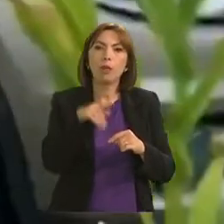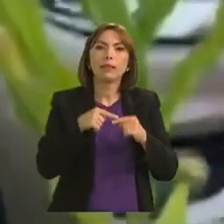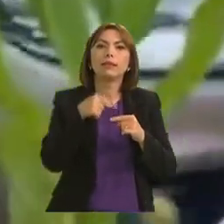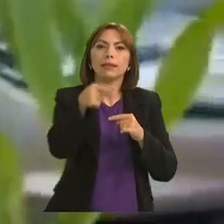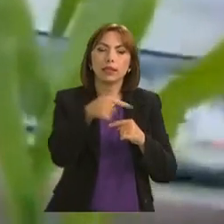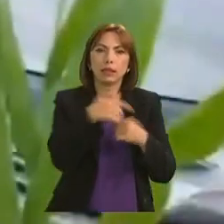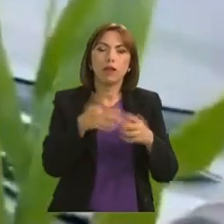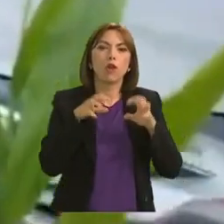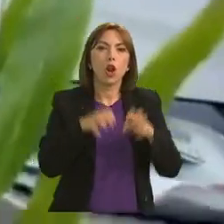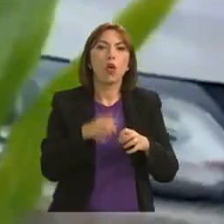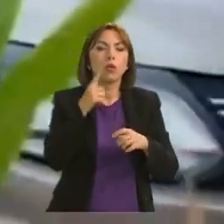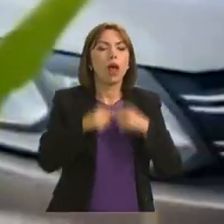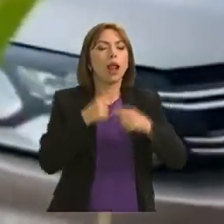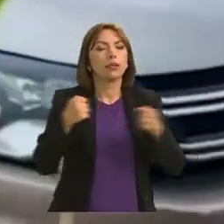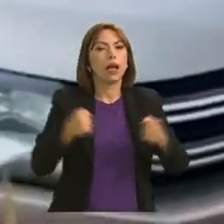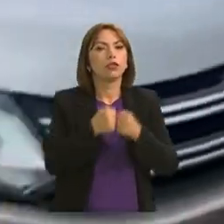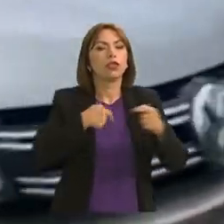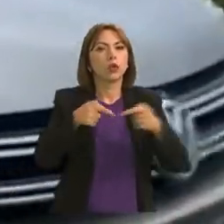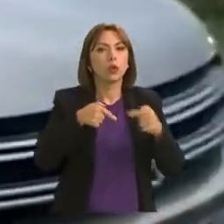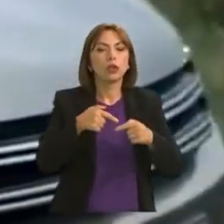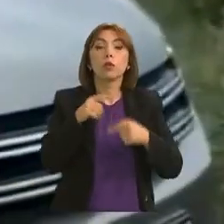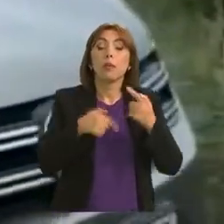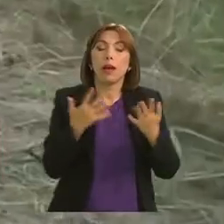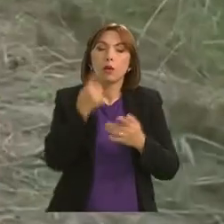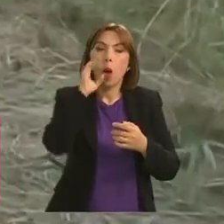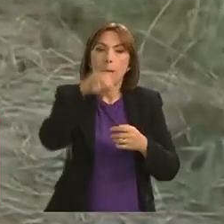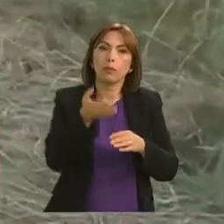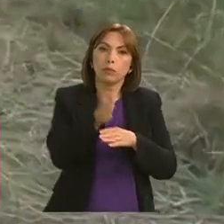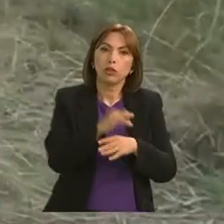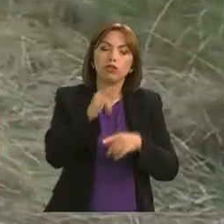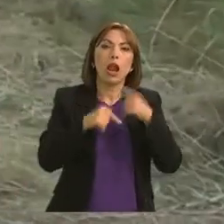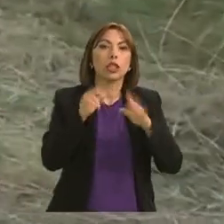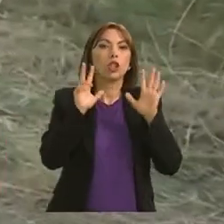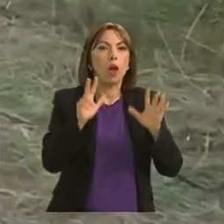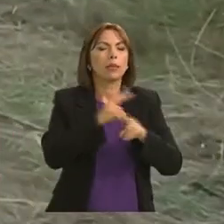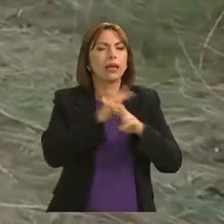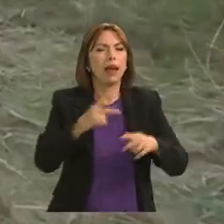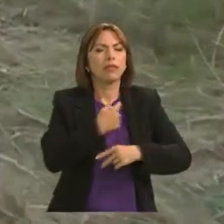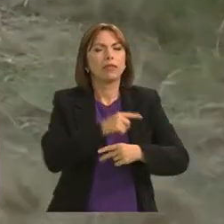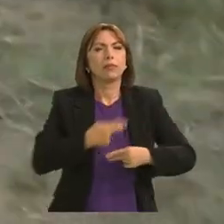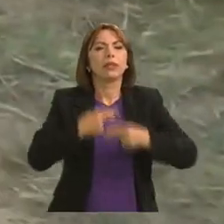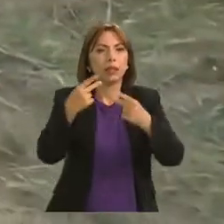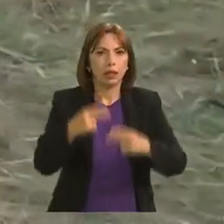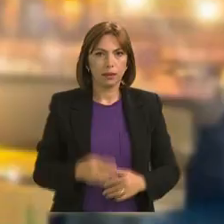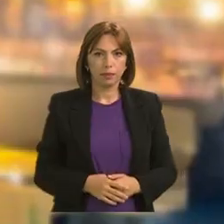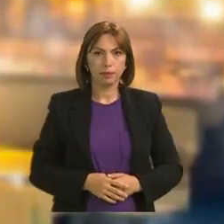distanță, a avut loc un alt accident rutier în urma căruia un om a murit, iar alți 8 au ajuns în stare gravă la spital.